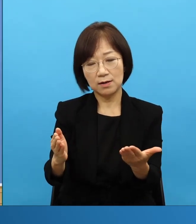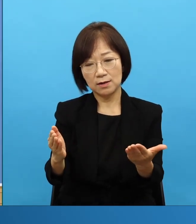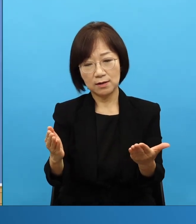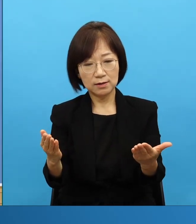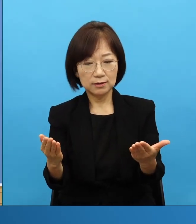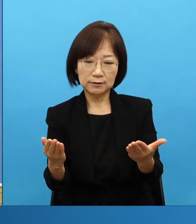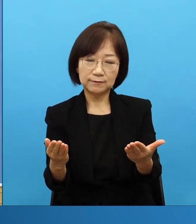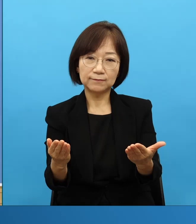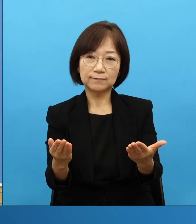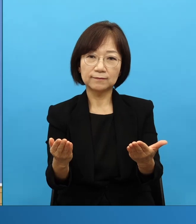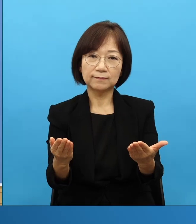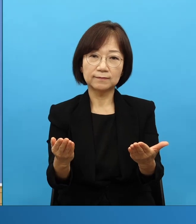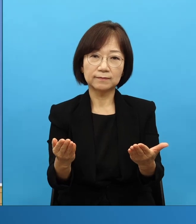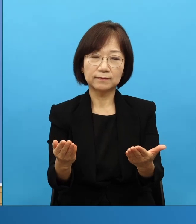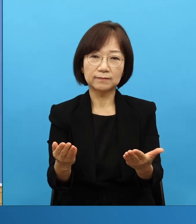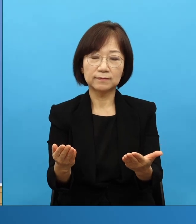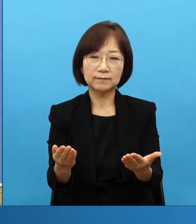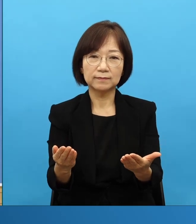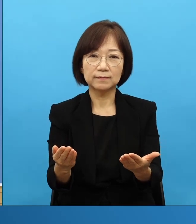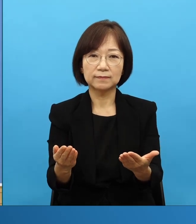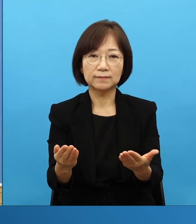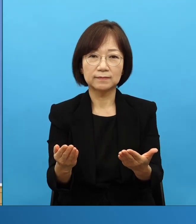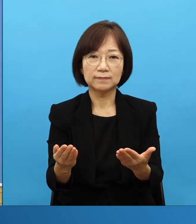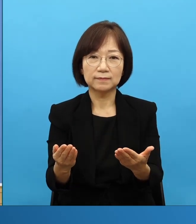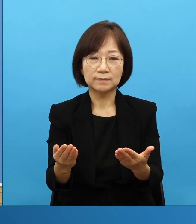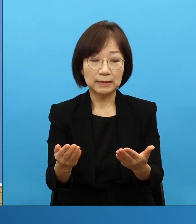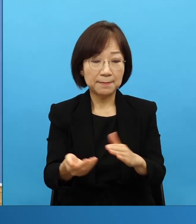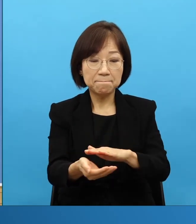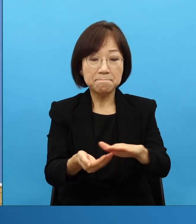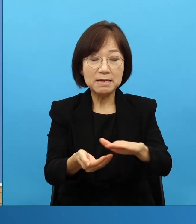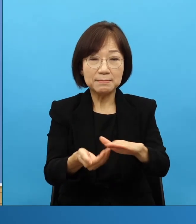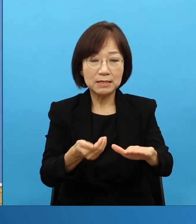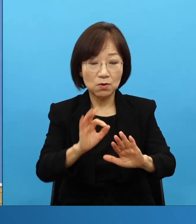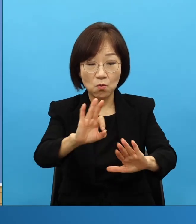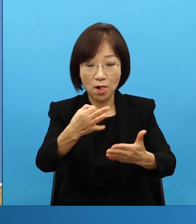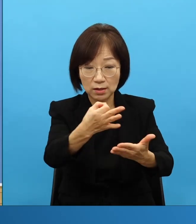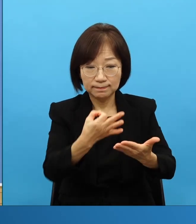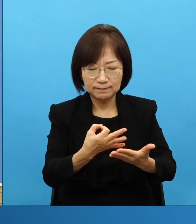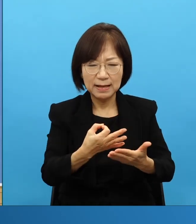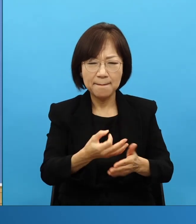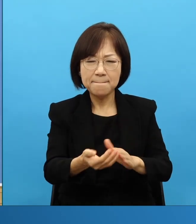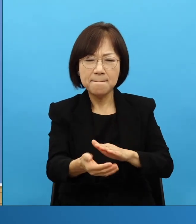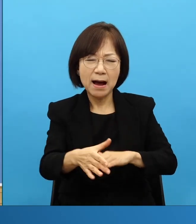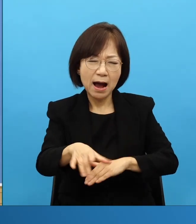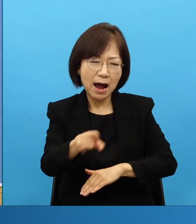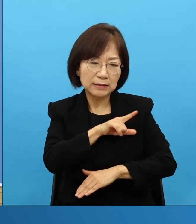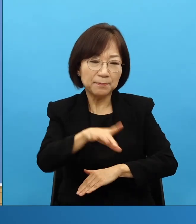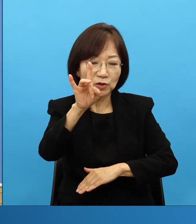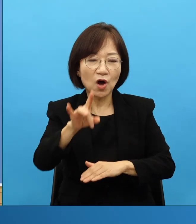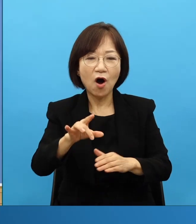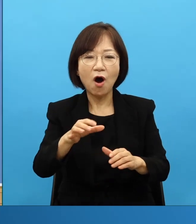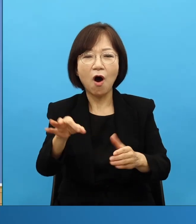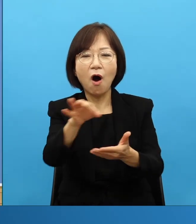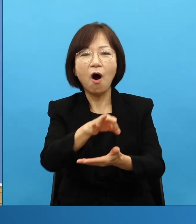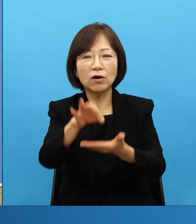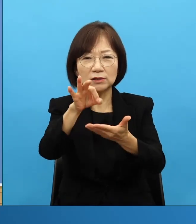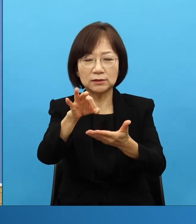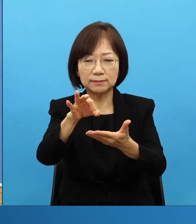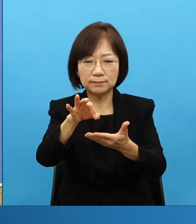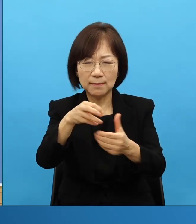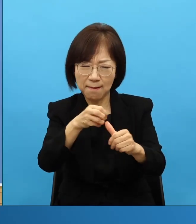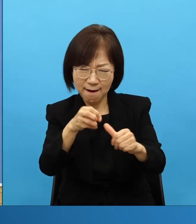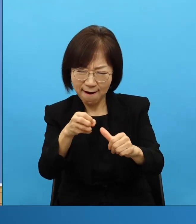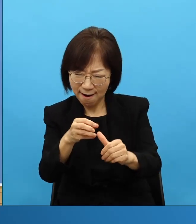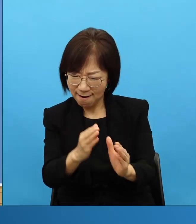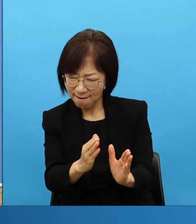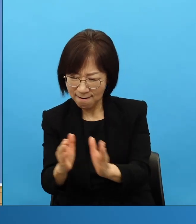one set aside for tithe offering, Thanksgiving offering for 미리 딱 Sundays. 떼는 거죠, 이렇게. She'll take that aside from very 그럼 얼마나 beginning. 하겠습니까? So how much will be left 그걸로 over? 생활하는